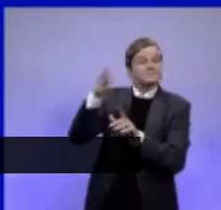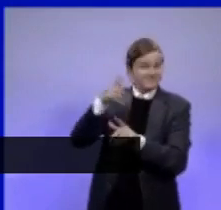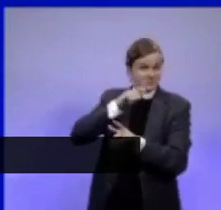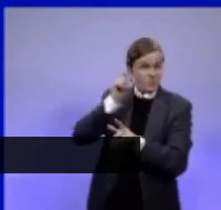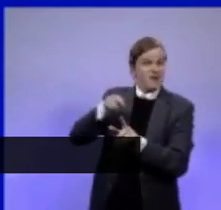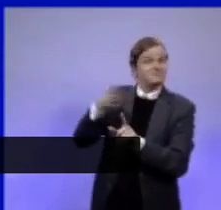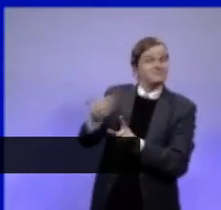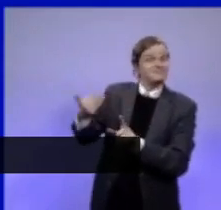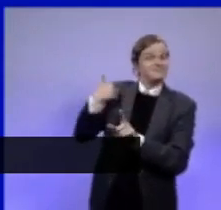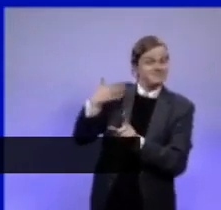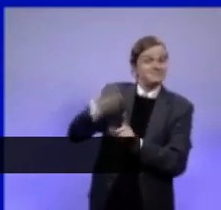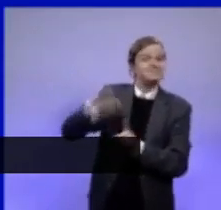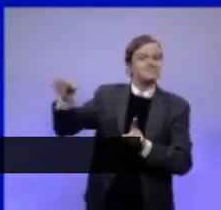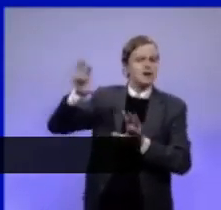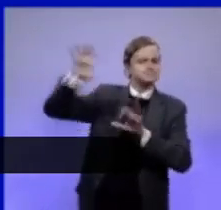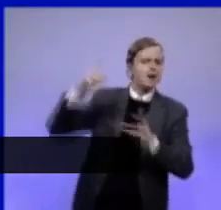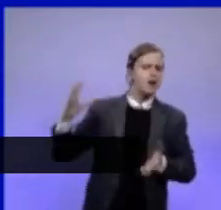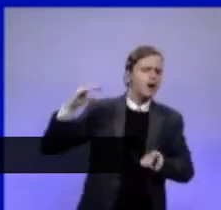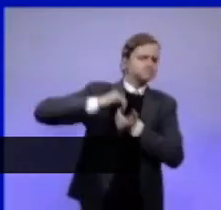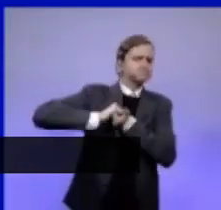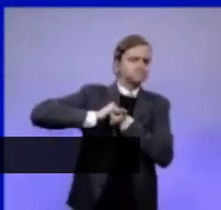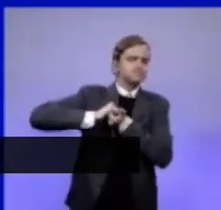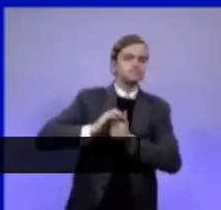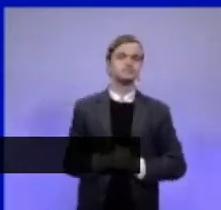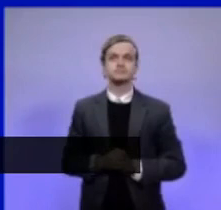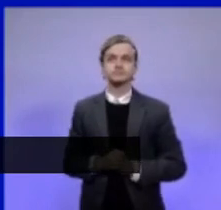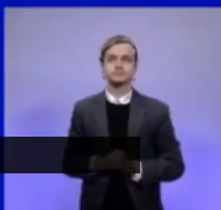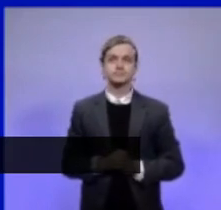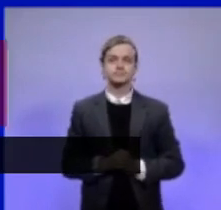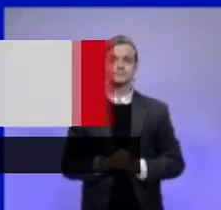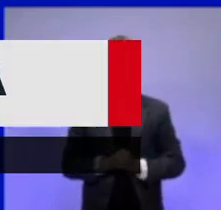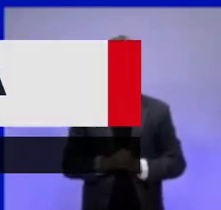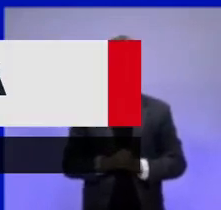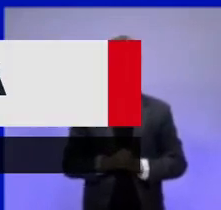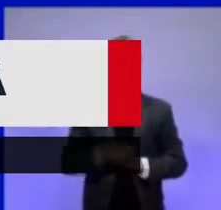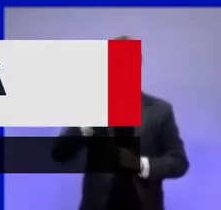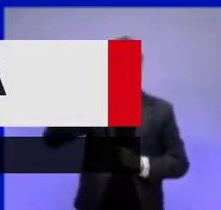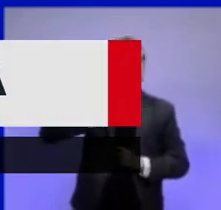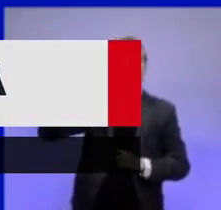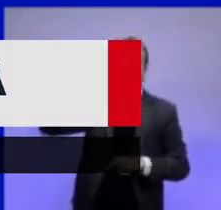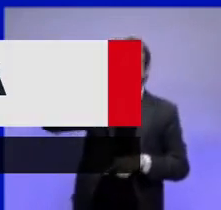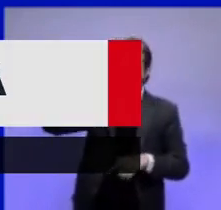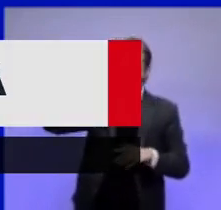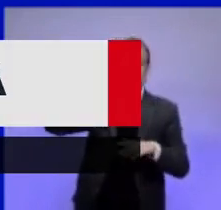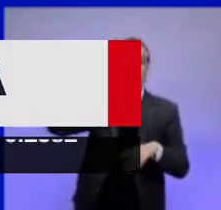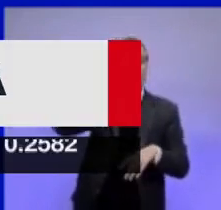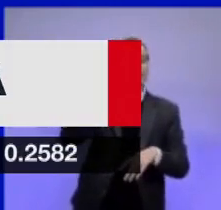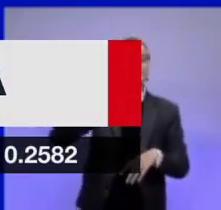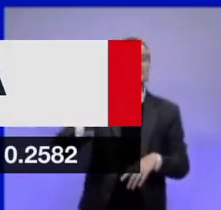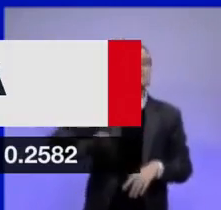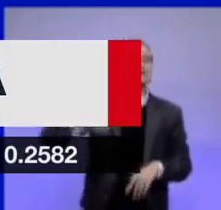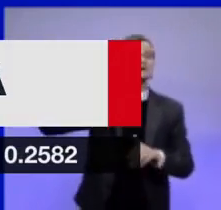Când aceștia aveau cea mai mare nevoie. Din prima zi am fost alături de Ucraina și de